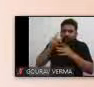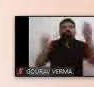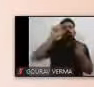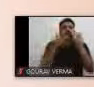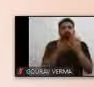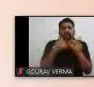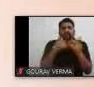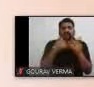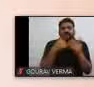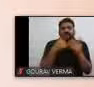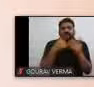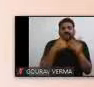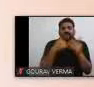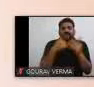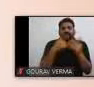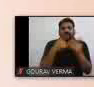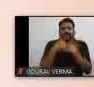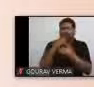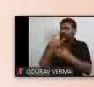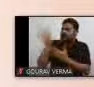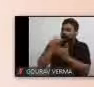वो इमिटेट करते हैं.